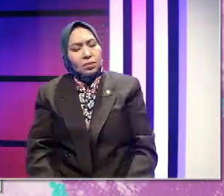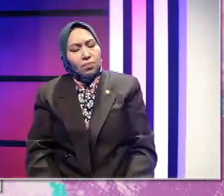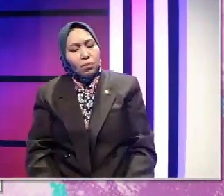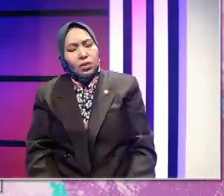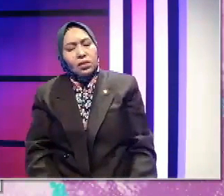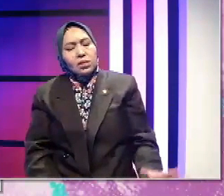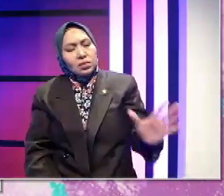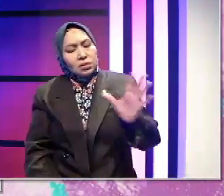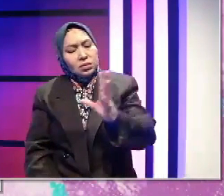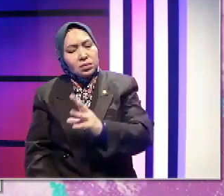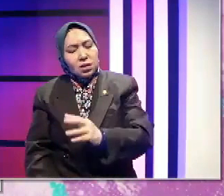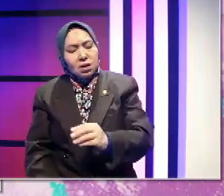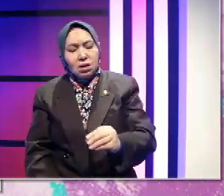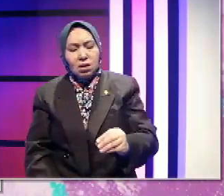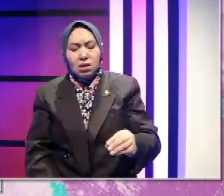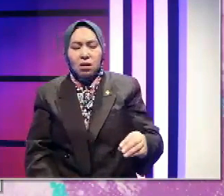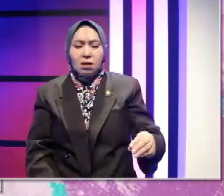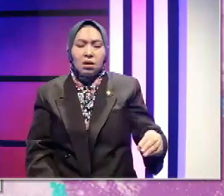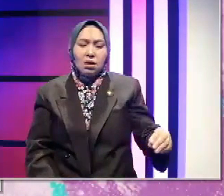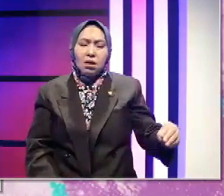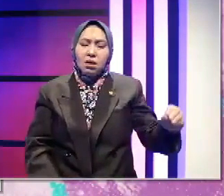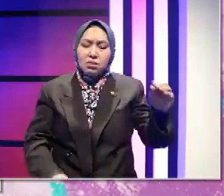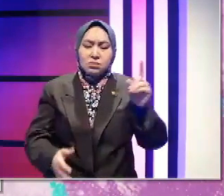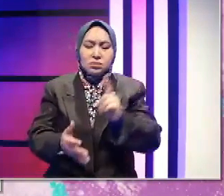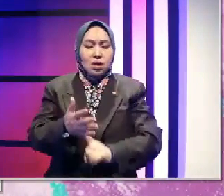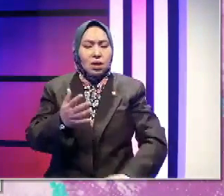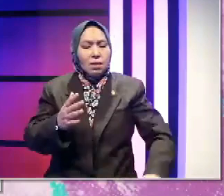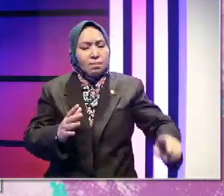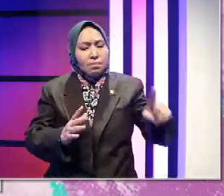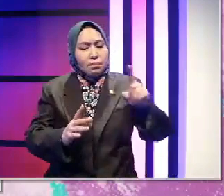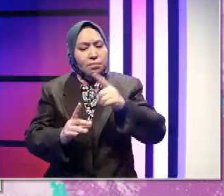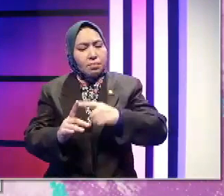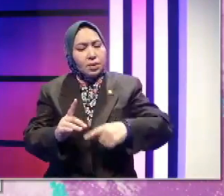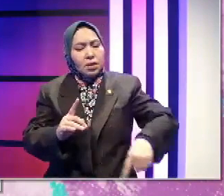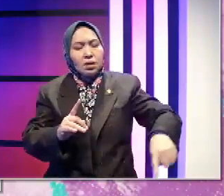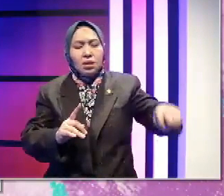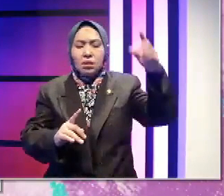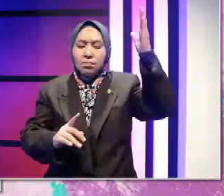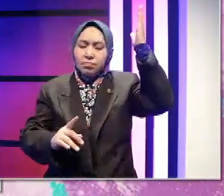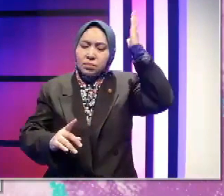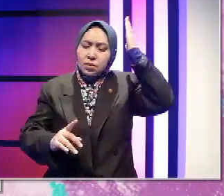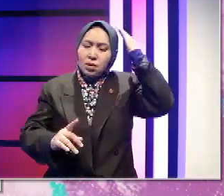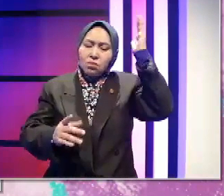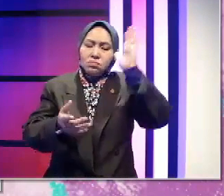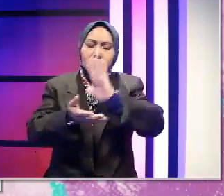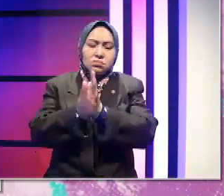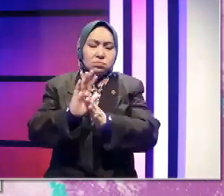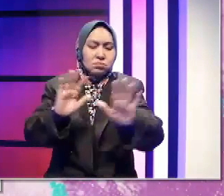فلا تهنوا وتدعوا